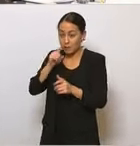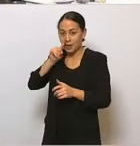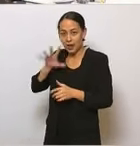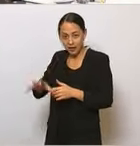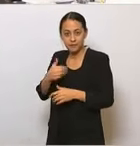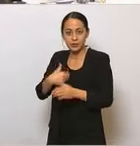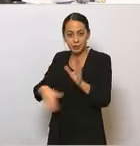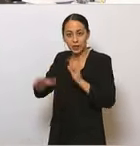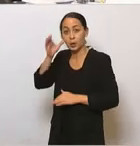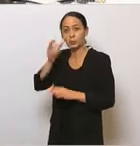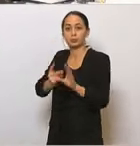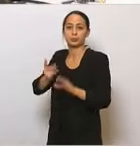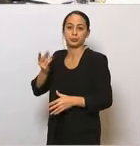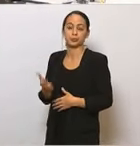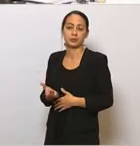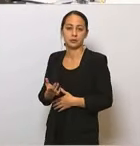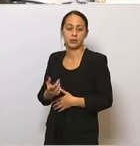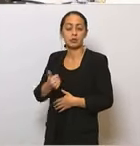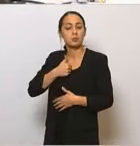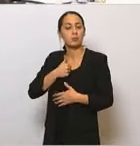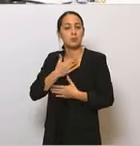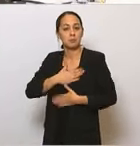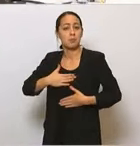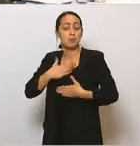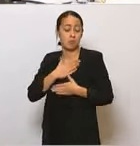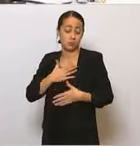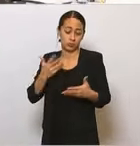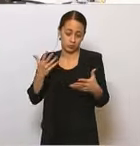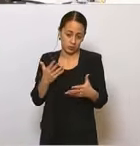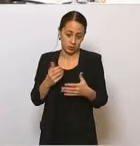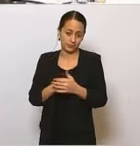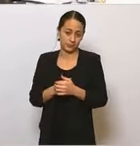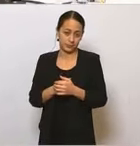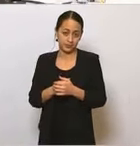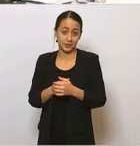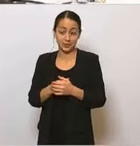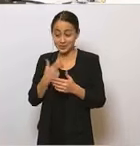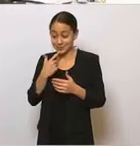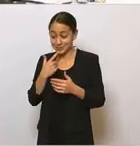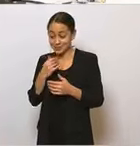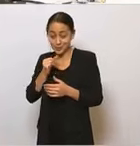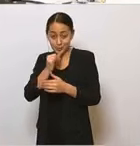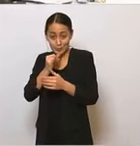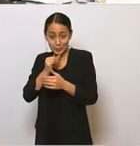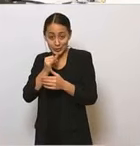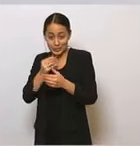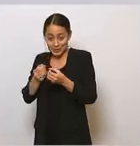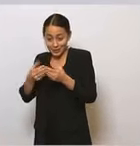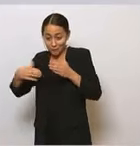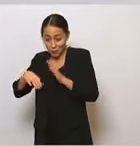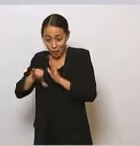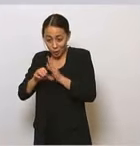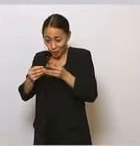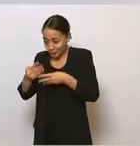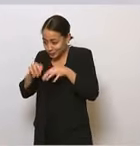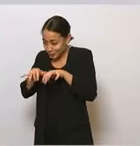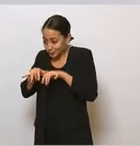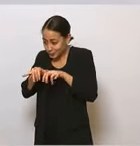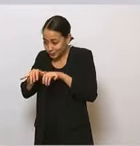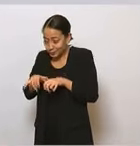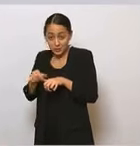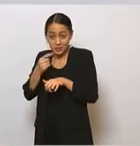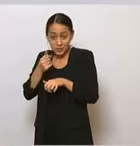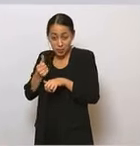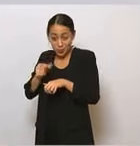suis heureuse aussi de pouvoir partager les histoires des petits développeurs, faire porter leur voix,